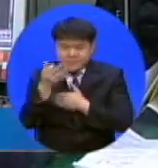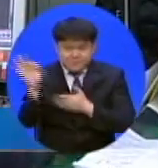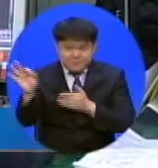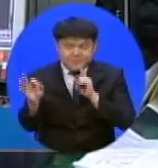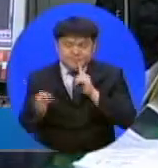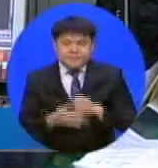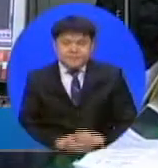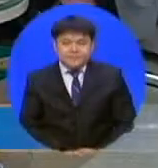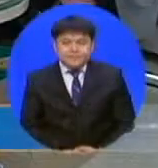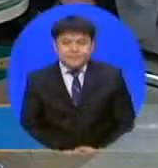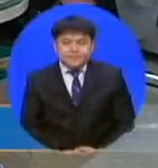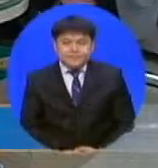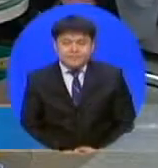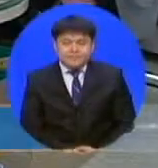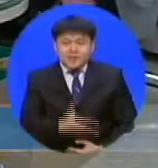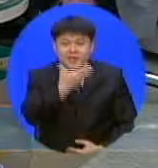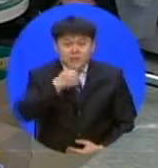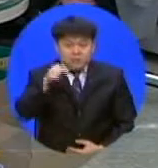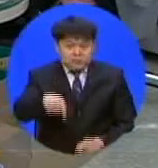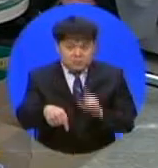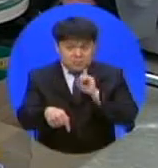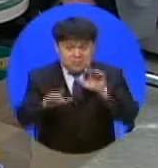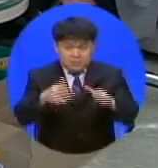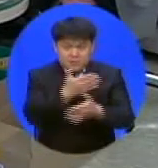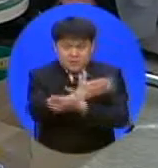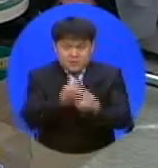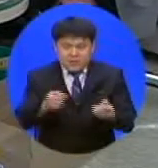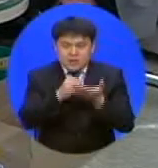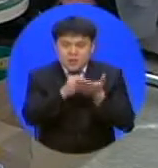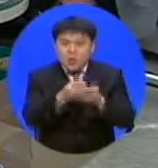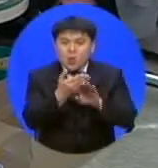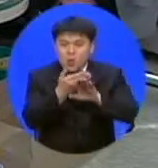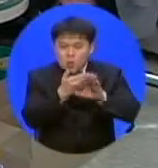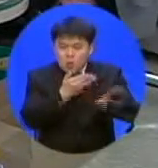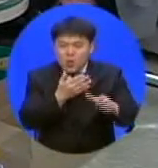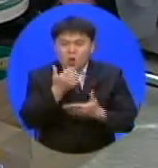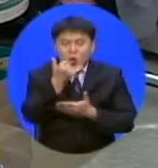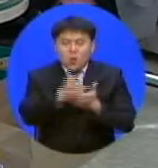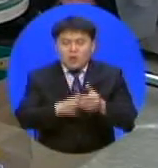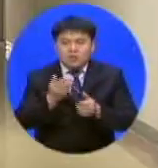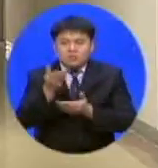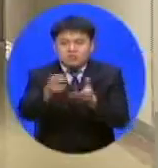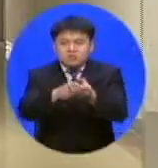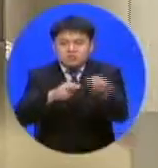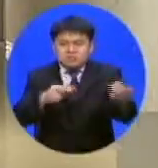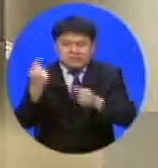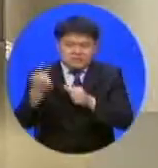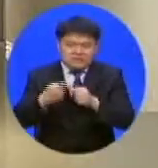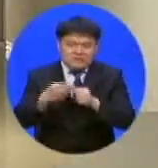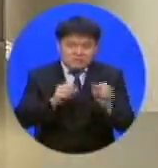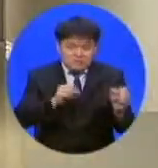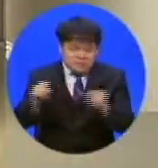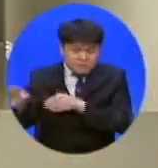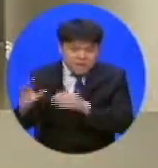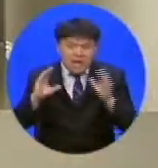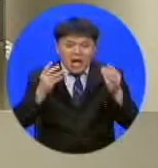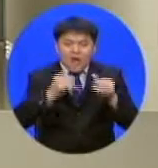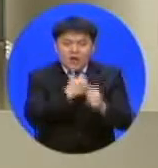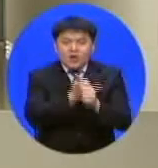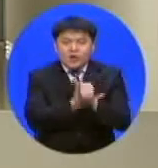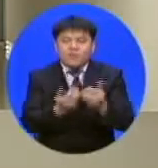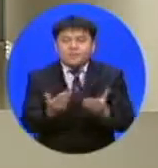된다고 말했습니다. 복지부는 이번 협약 가입을 계기로 고아수출국이라는 오명에서 벗어나